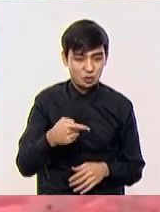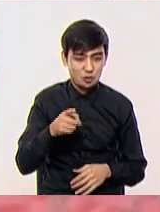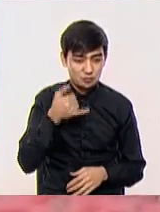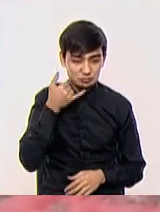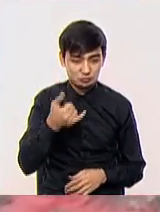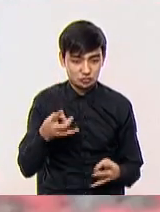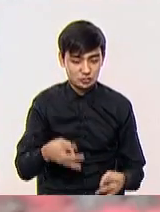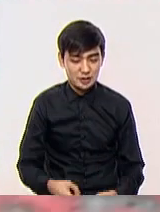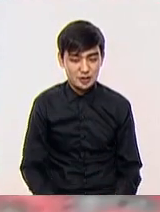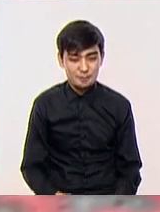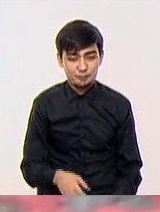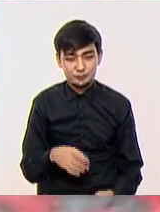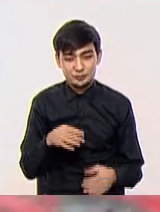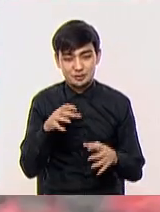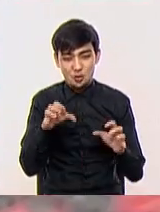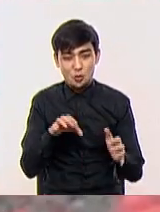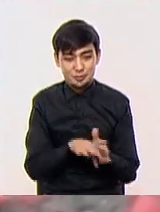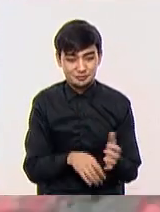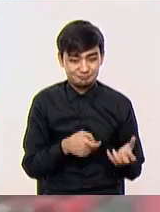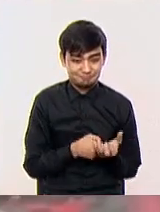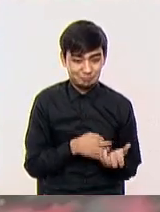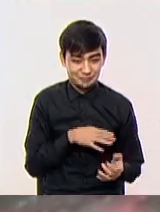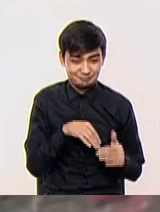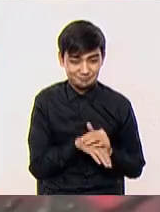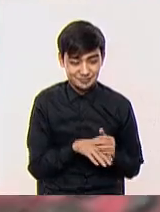хабарласу керек. Айта кетейік, заңсыз сақталған қару жарақ пен оқ